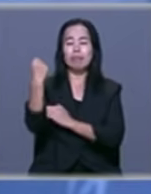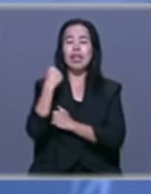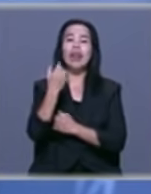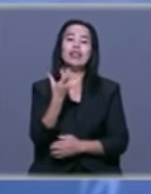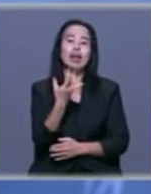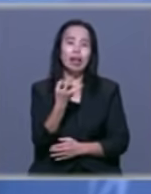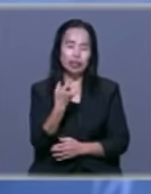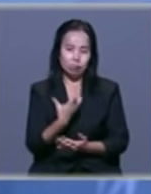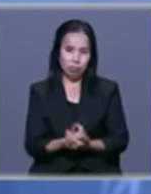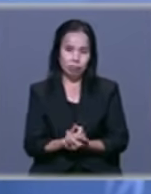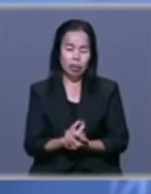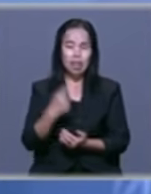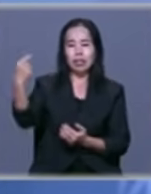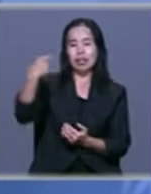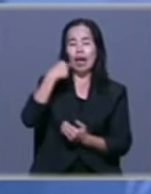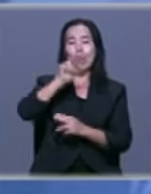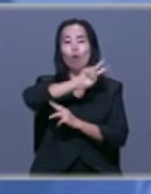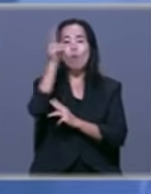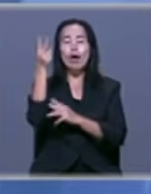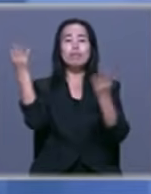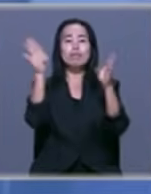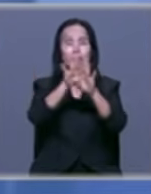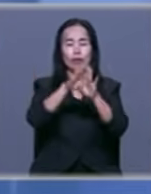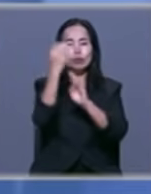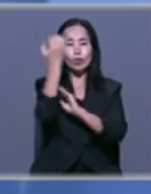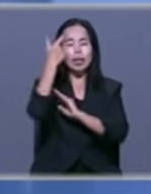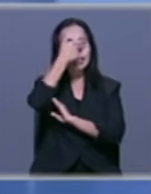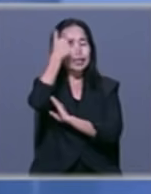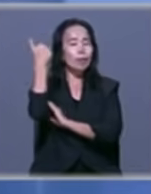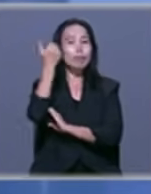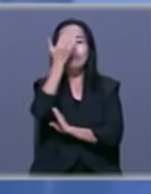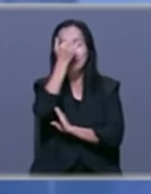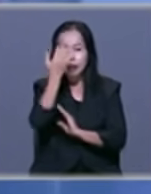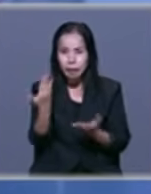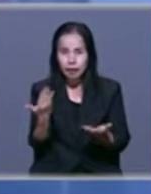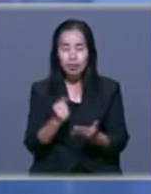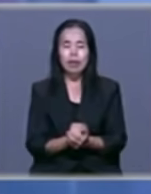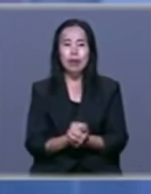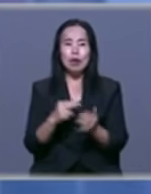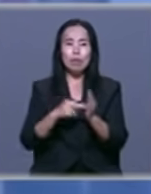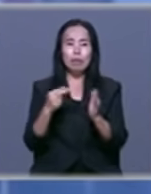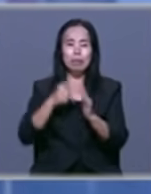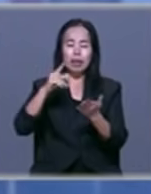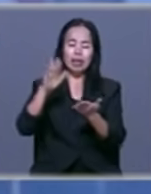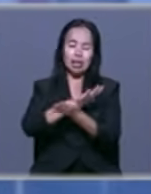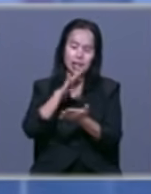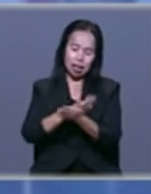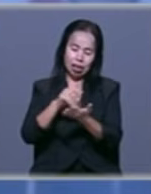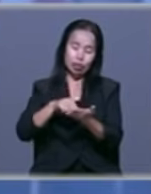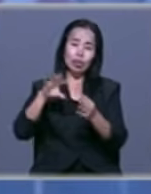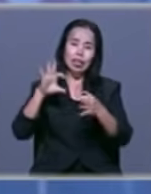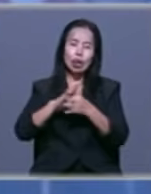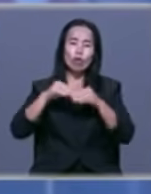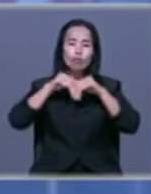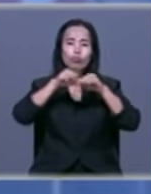สั่งปิด Voice TV ใช่ไหมฮะคือในการที่ถ้าจริงๆมันก็เป็นเอกสารที่เผยแพร่ต่อสื่อมวลชนโดยทั่วไป